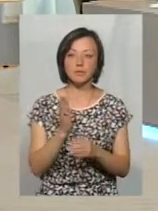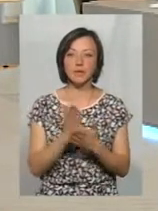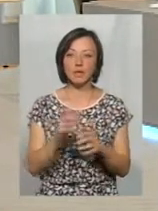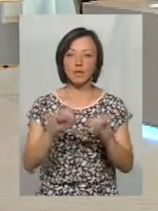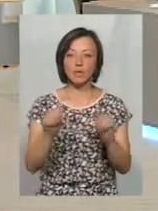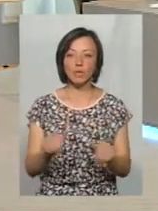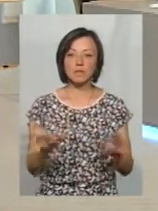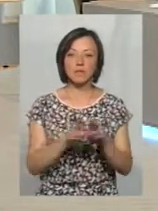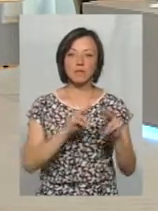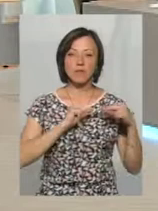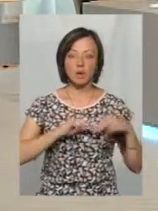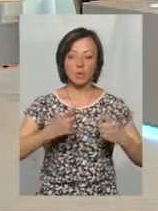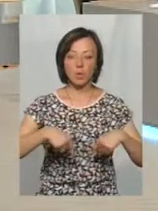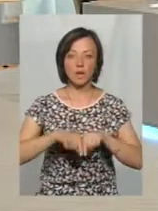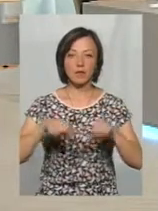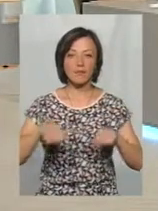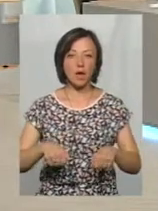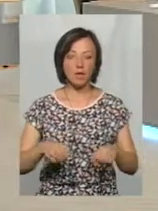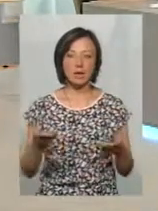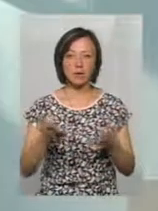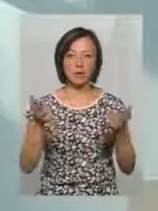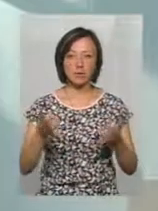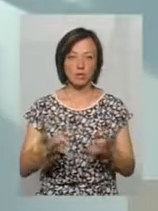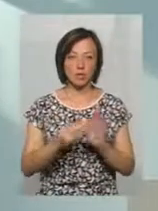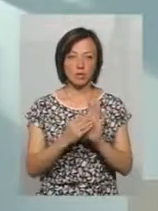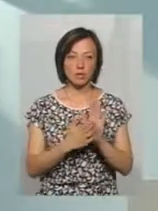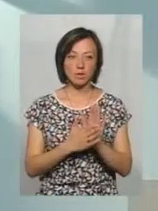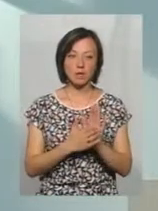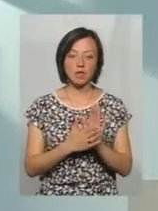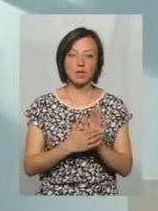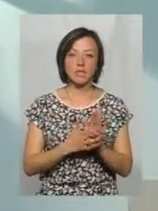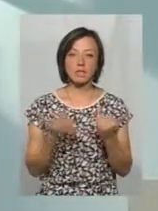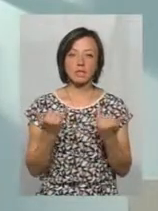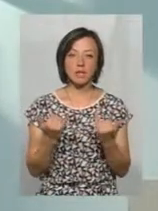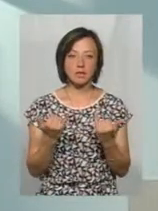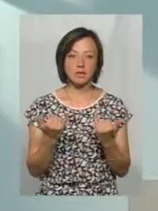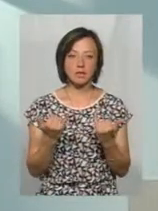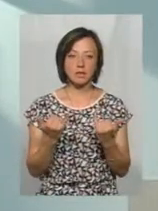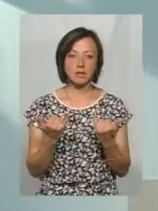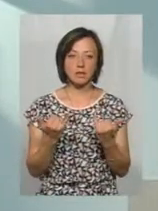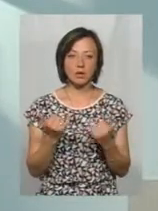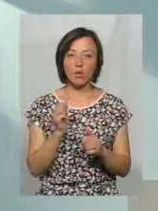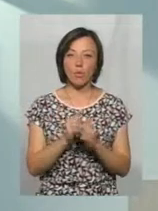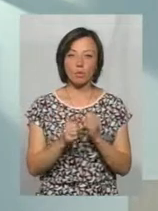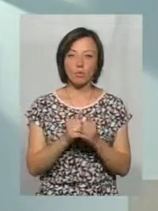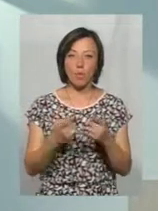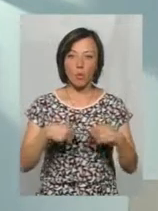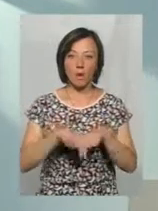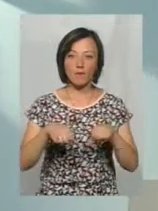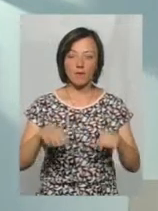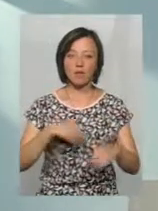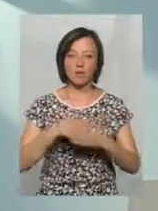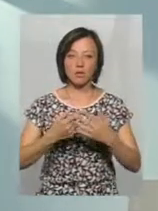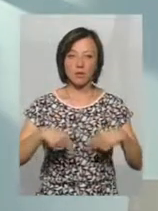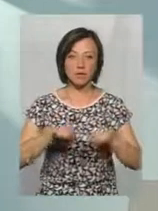форми співпраці з органами влади, які потребують реєстрації. От ви знаєте, зараз майже при кожному органі влади створюються